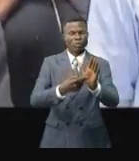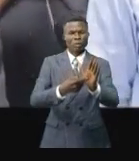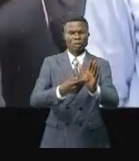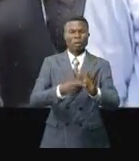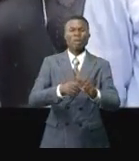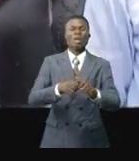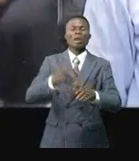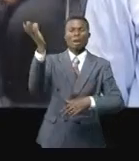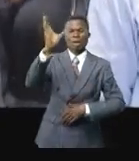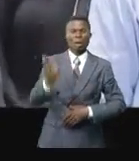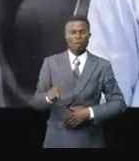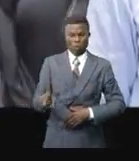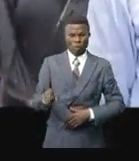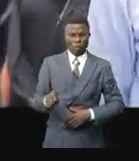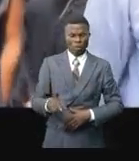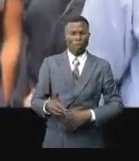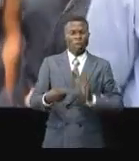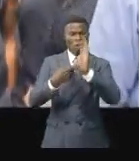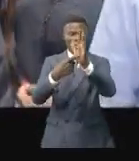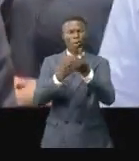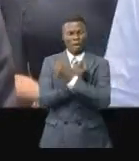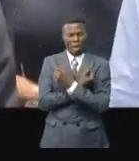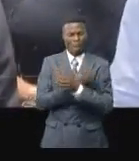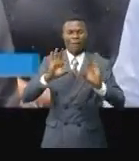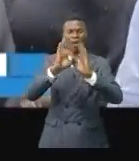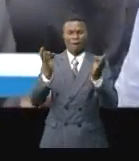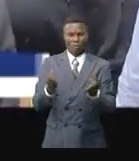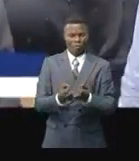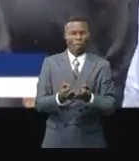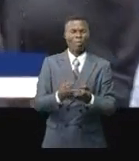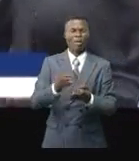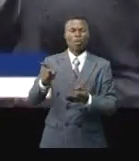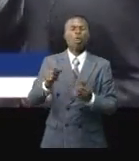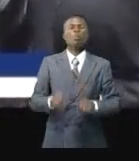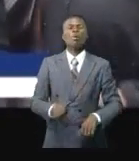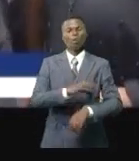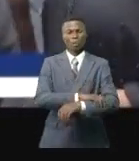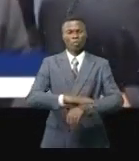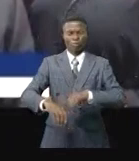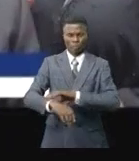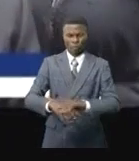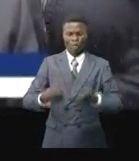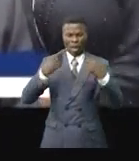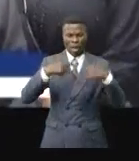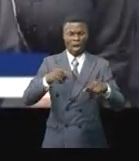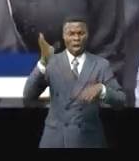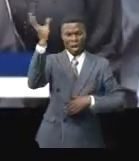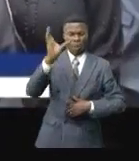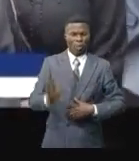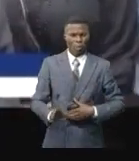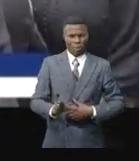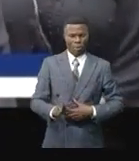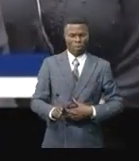Congo central. C'est pour témoigner notre compassion à toute la famille Batangou et pour dire que le Congo central a